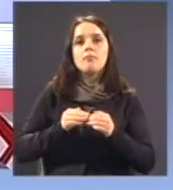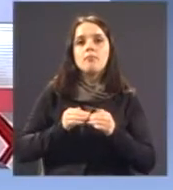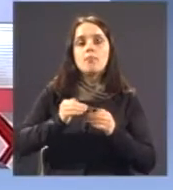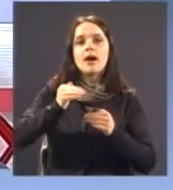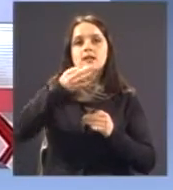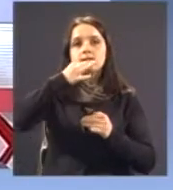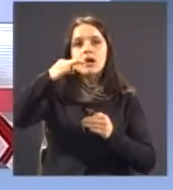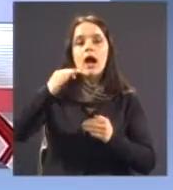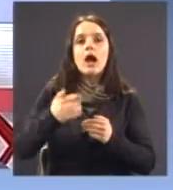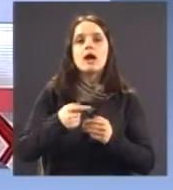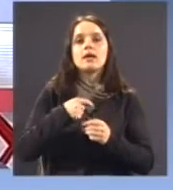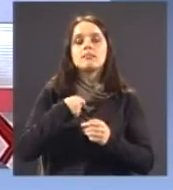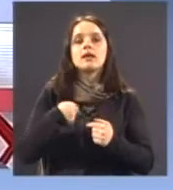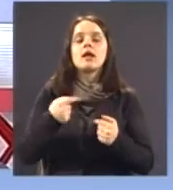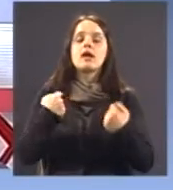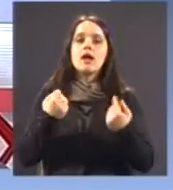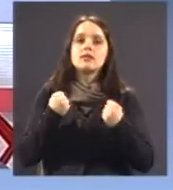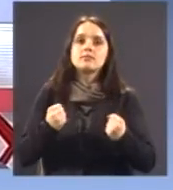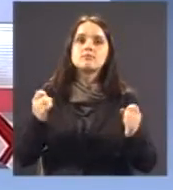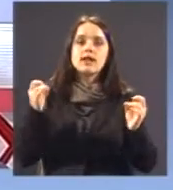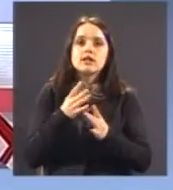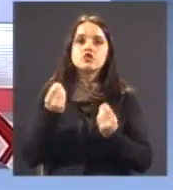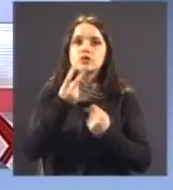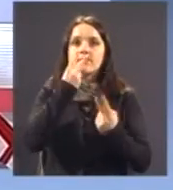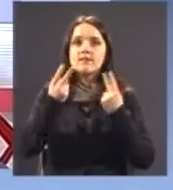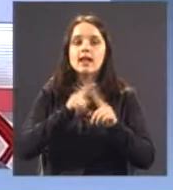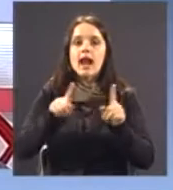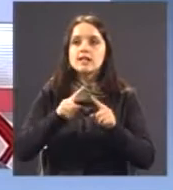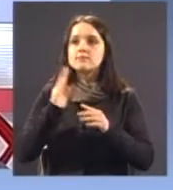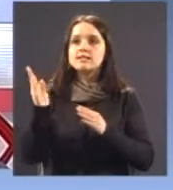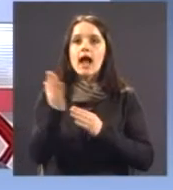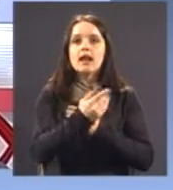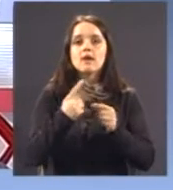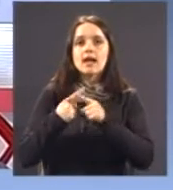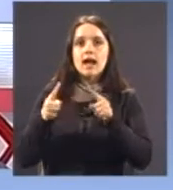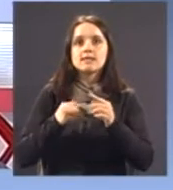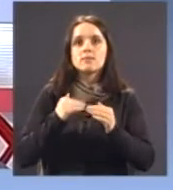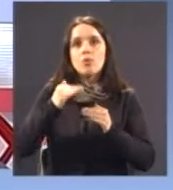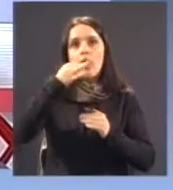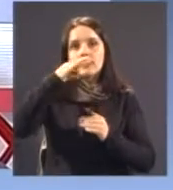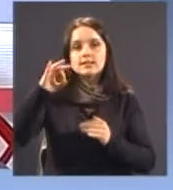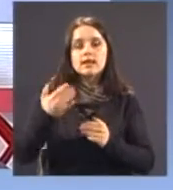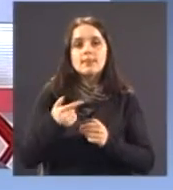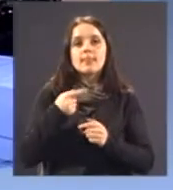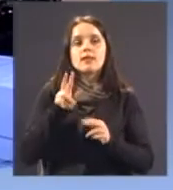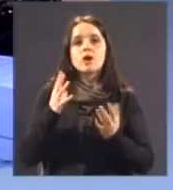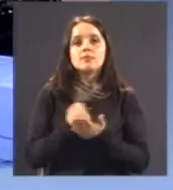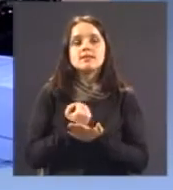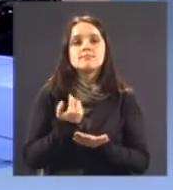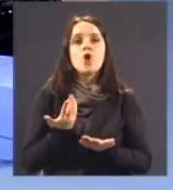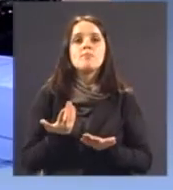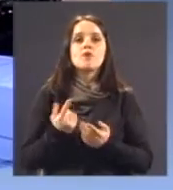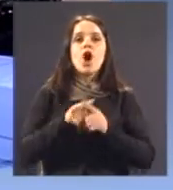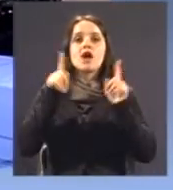raznim stranama razni pomaci. Prije svega dobili smo zakon, okvirni zakon 2003.